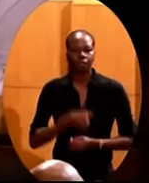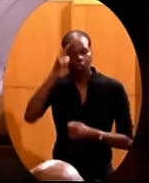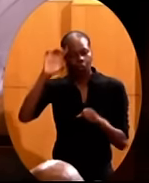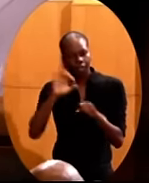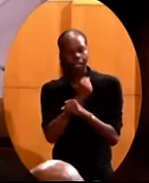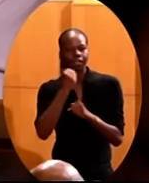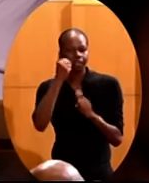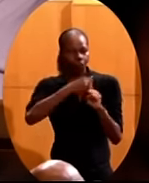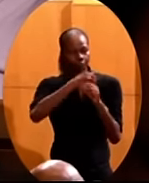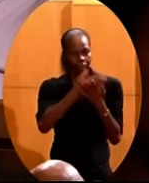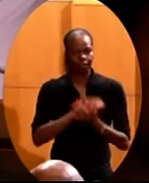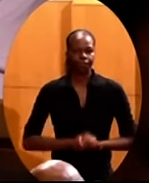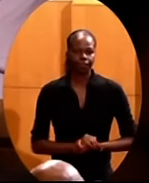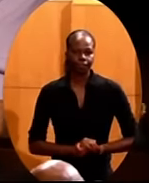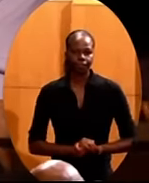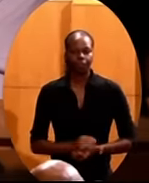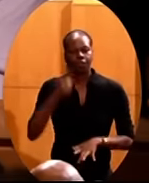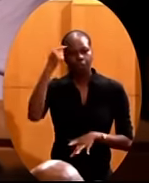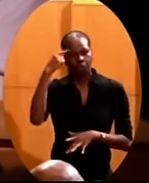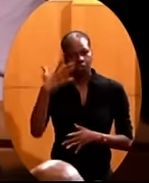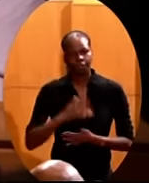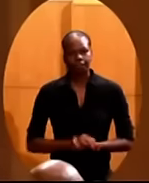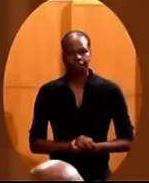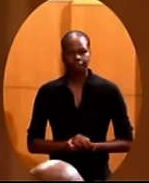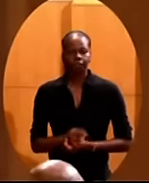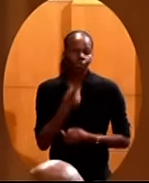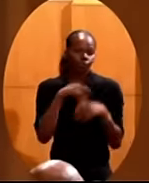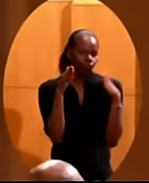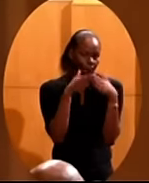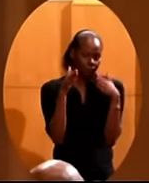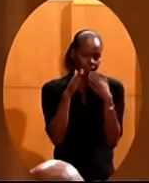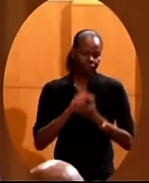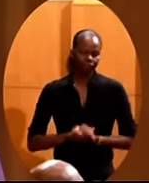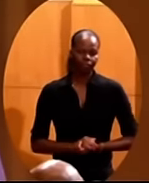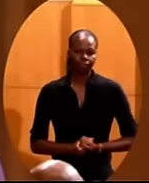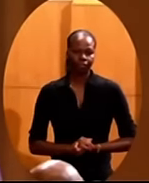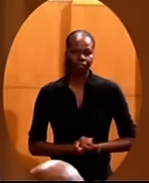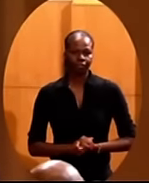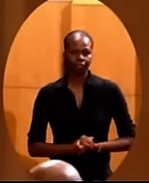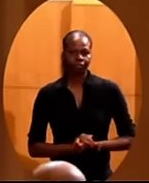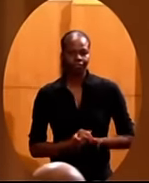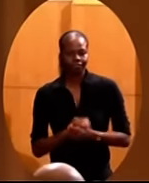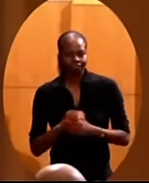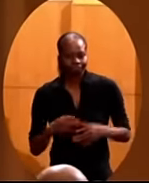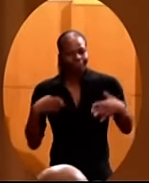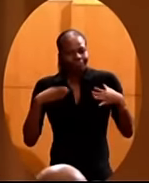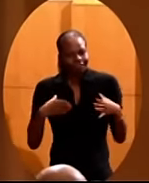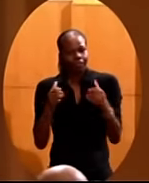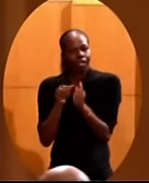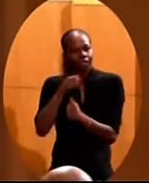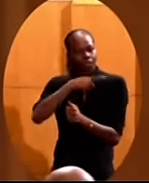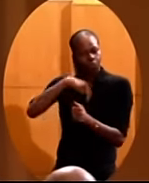gagner cette bataille c'est pourquoi nous vous demandons de vous impliquer à nos